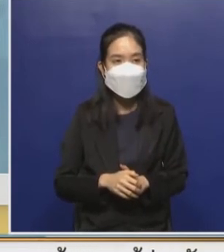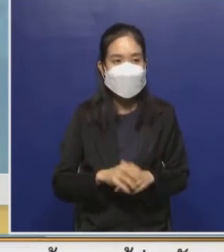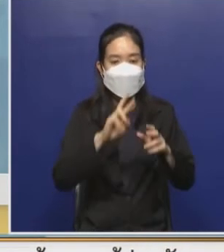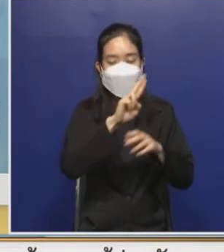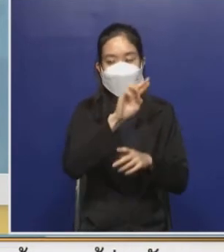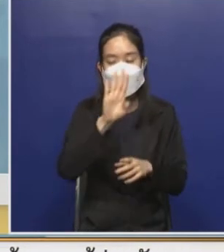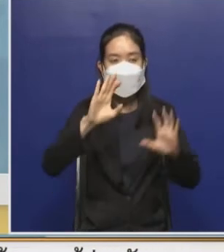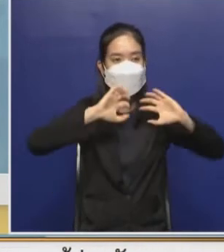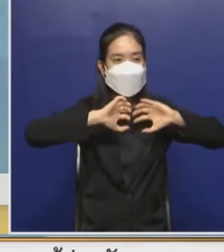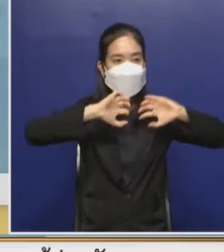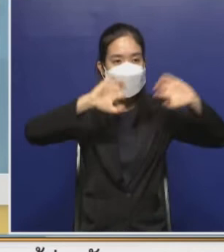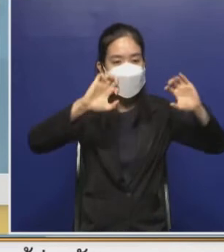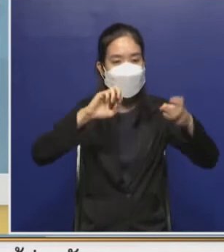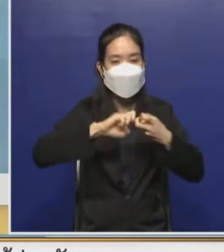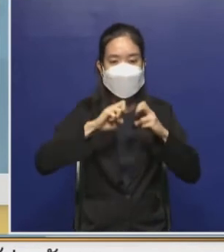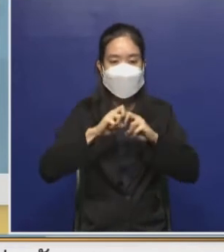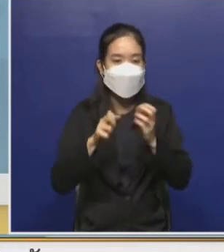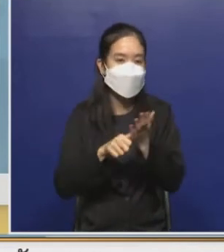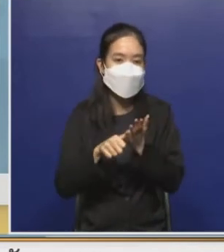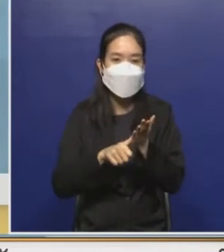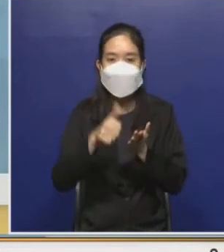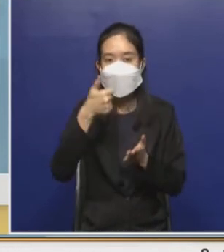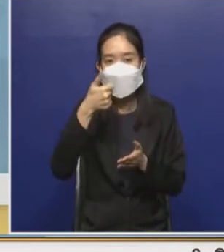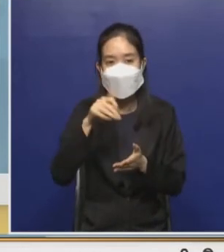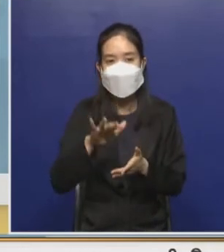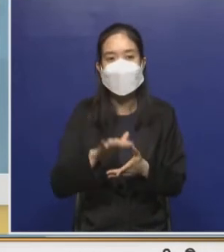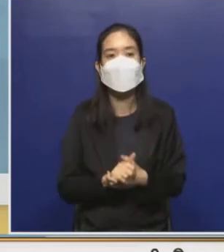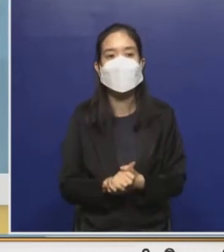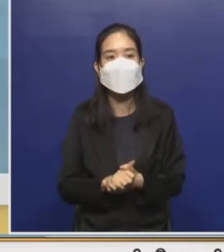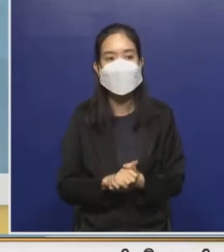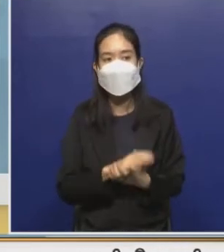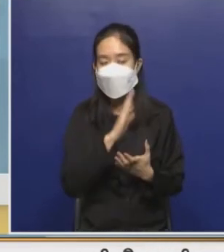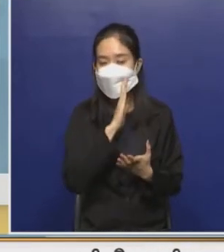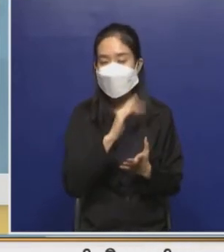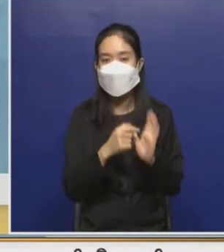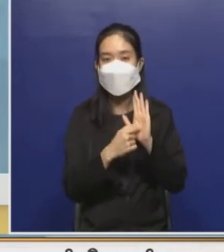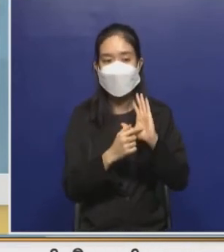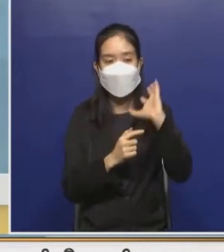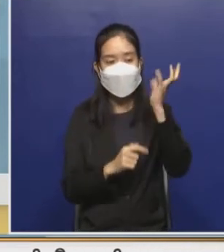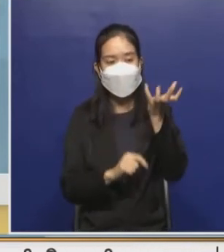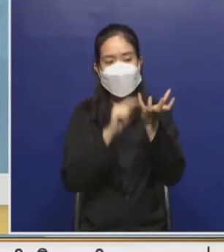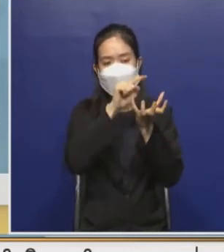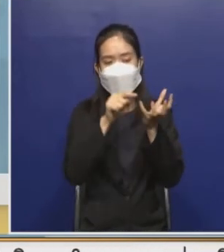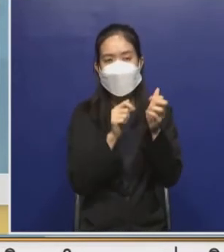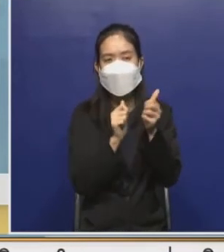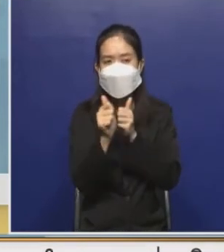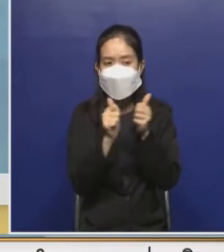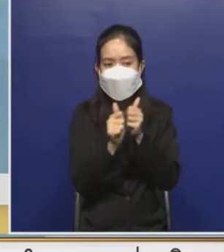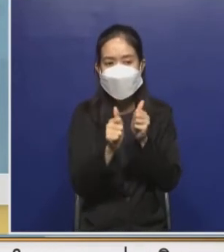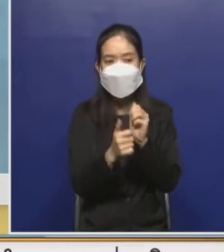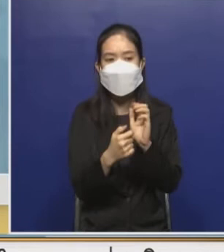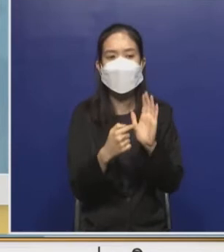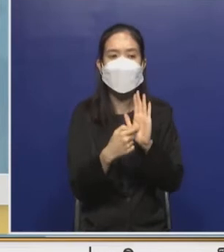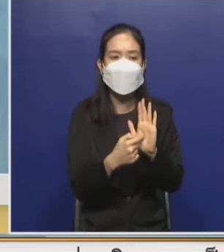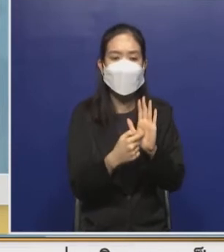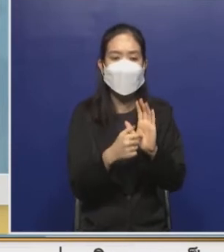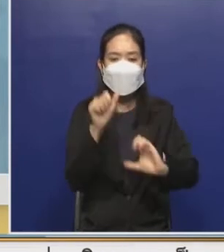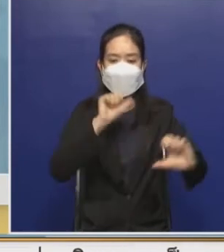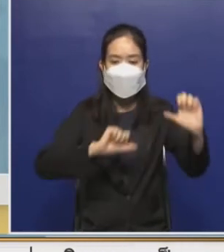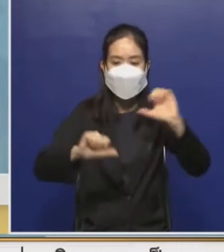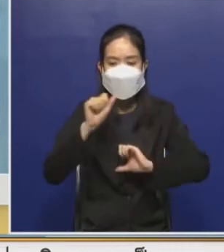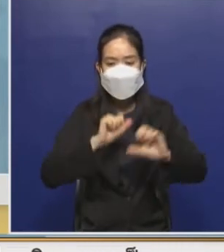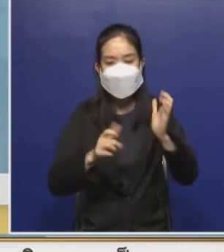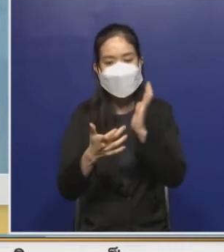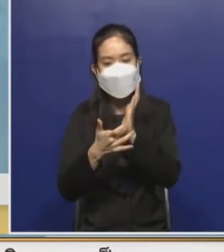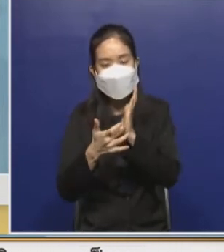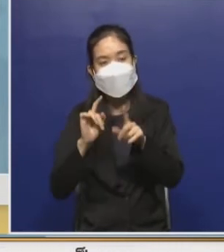้ปัญหากคือบริบทการแงกนของโลกและการเปลี่ยแปรงของวทยาศาตเทคโโยีรวดเร